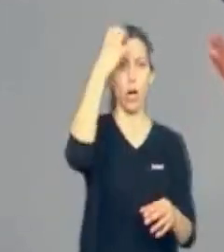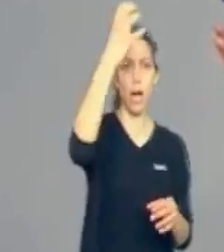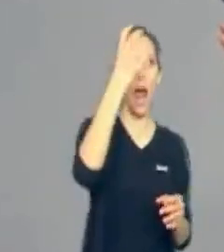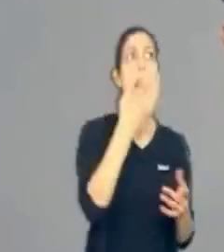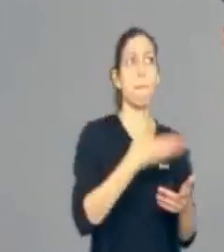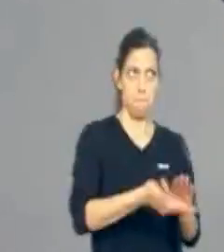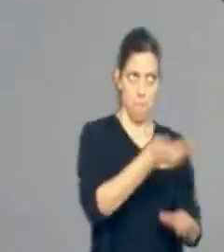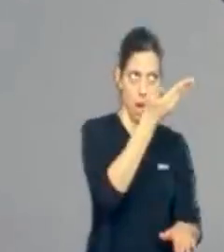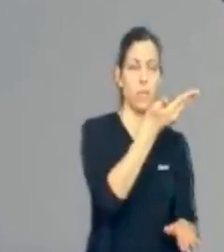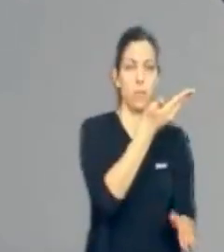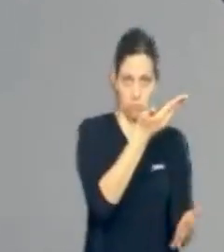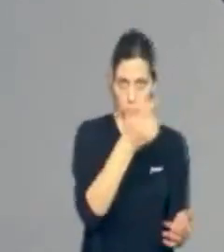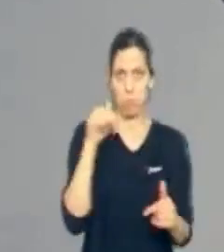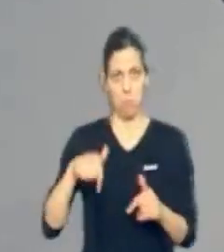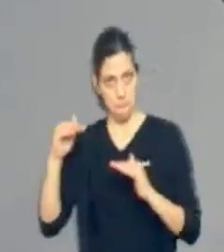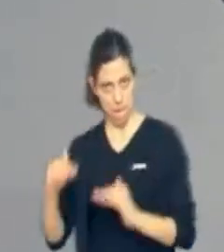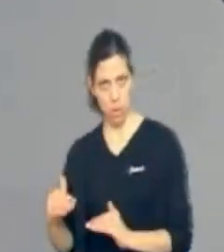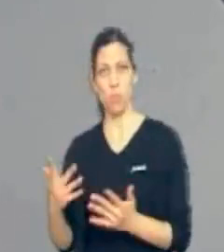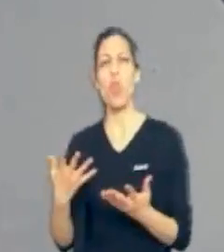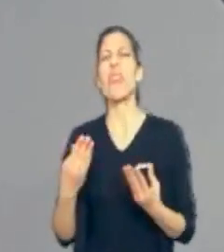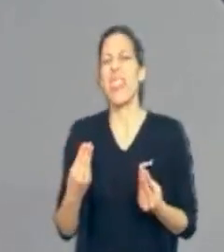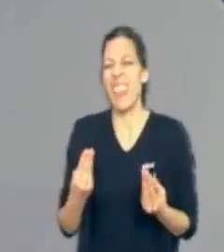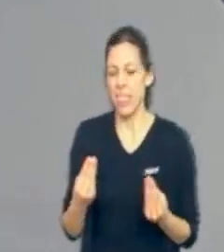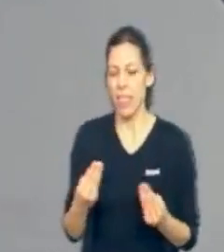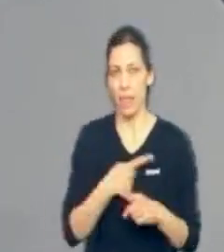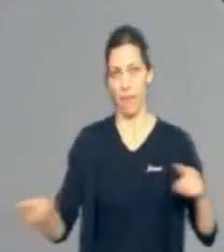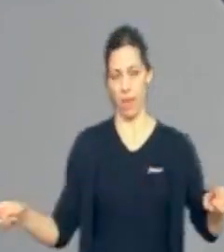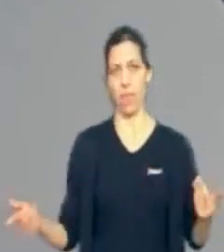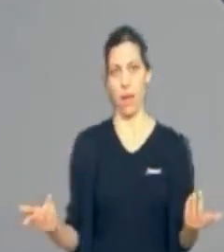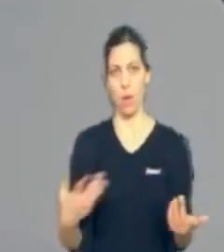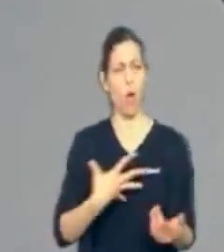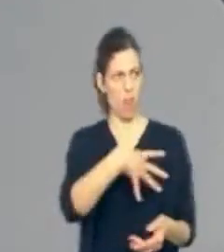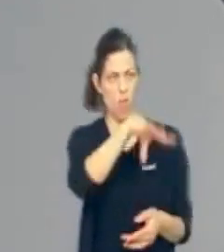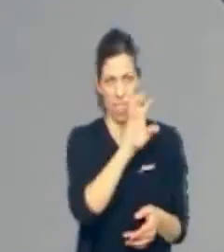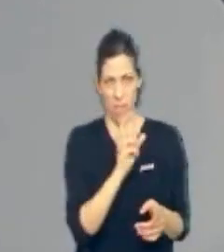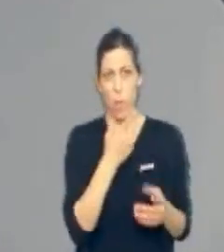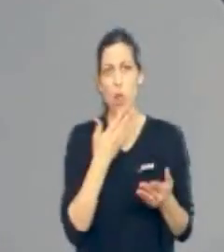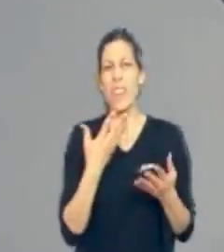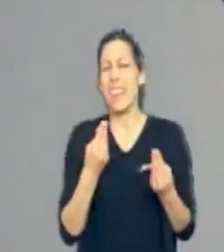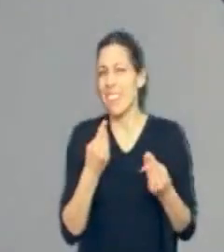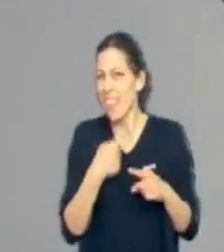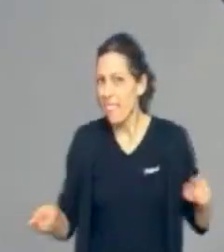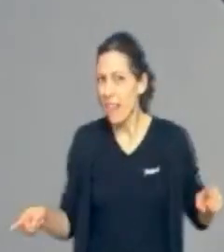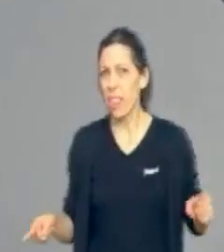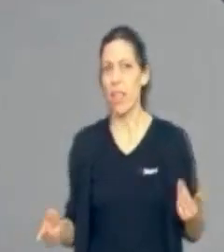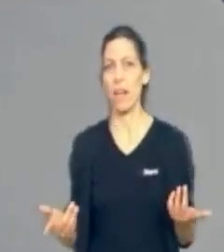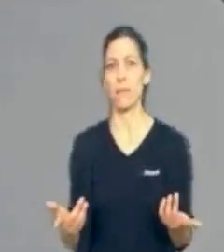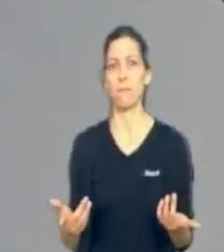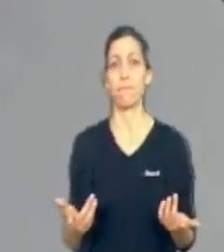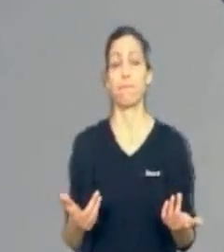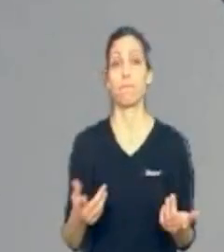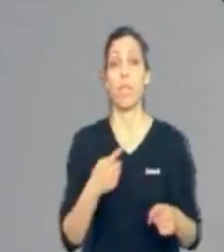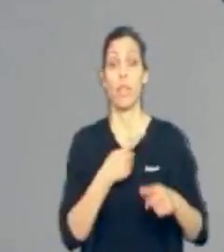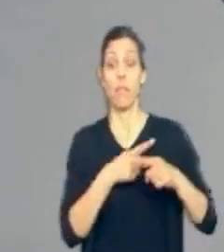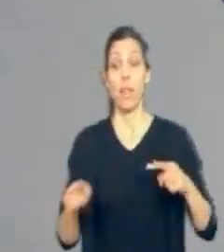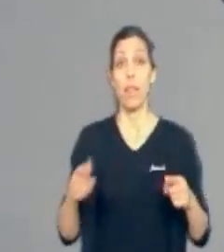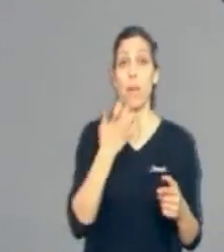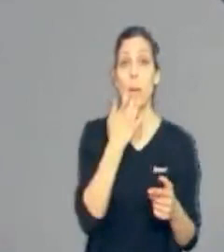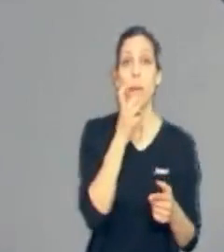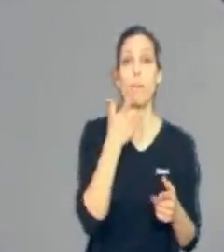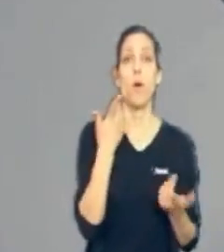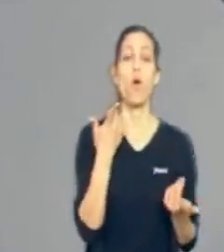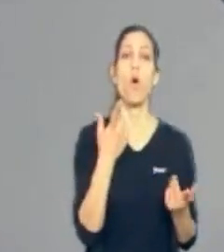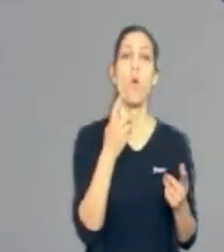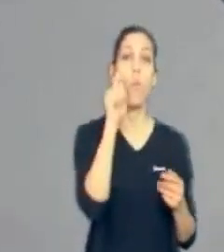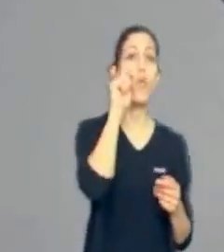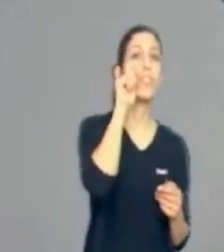més, si això ho entenem. Però tant més? Per què les diferències entre el del Prado i